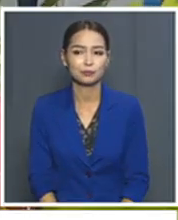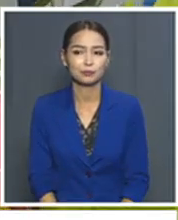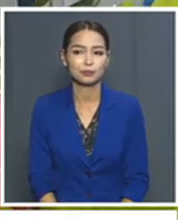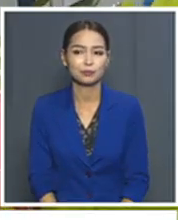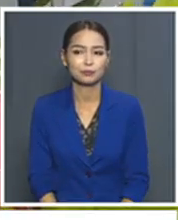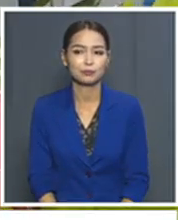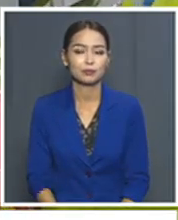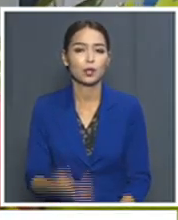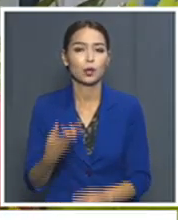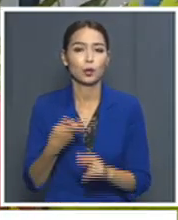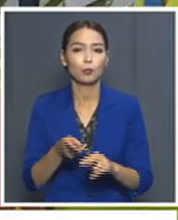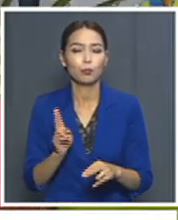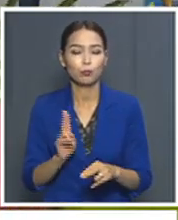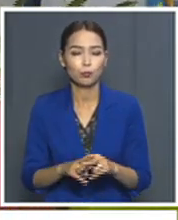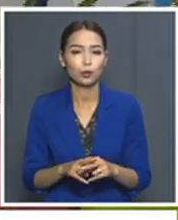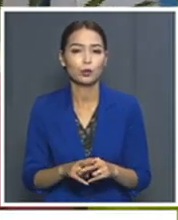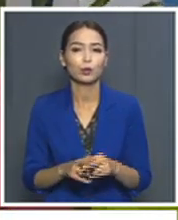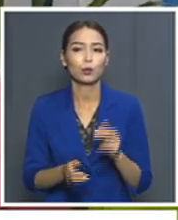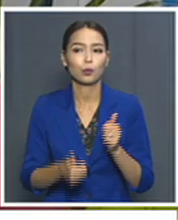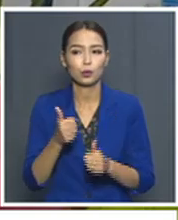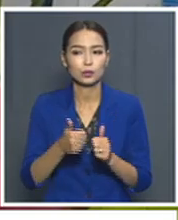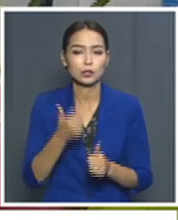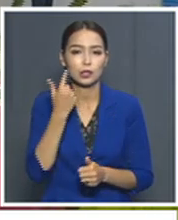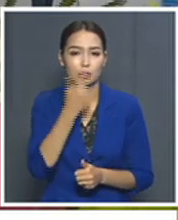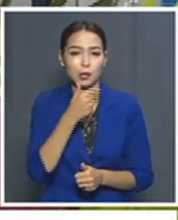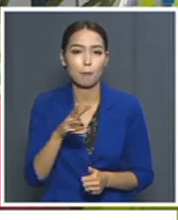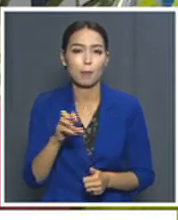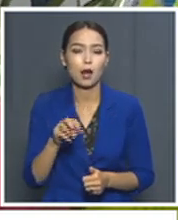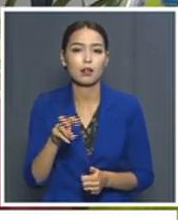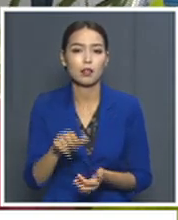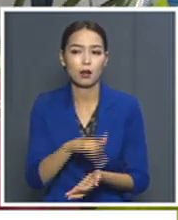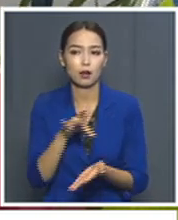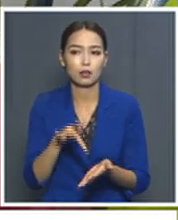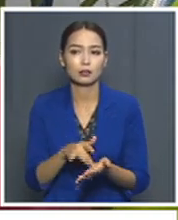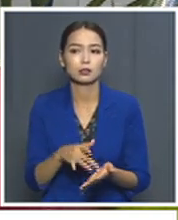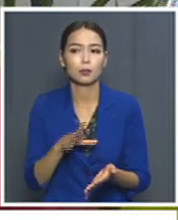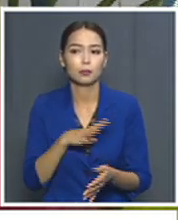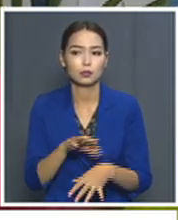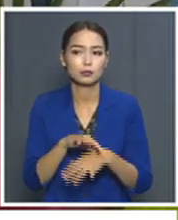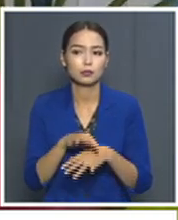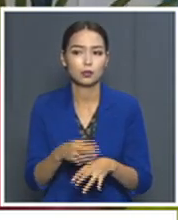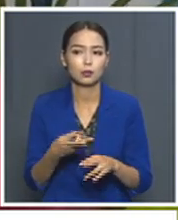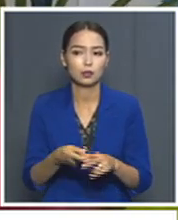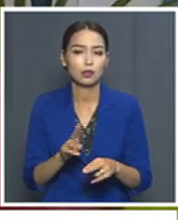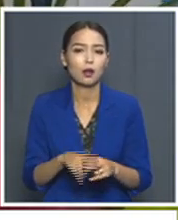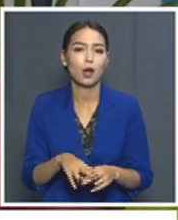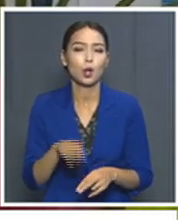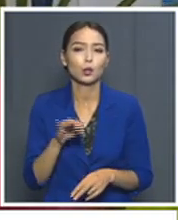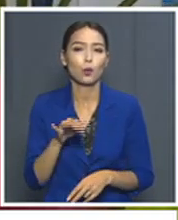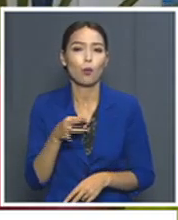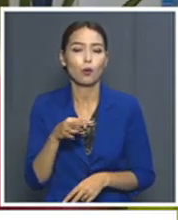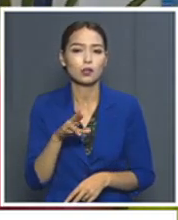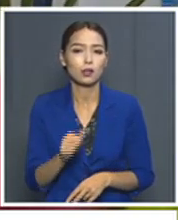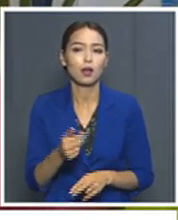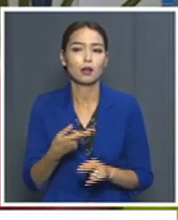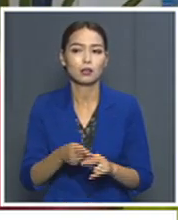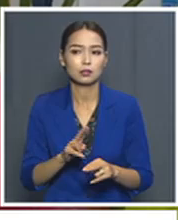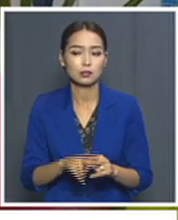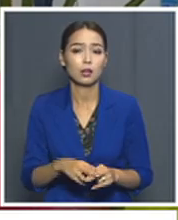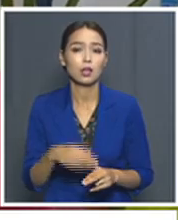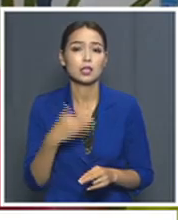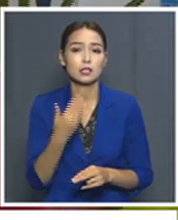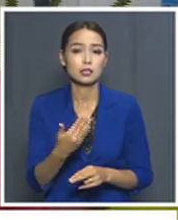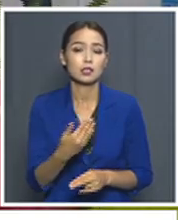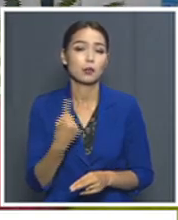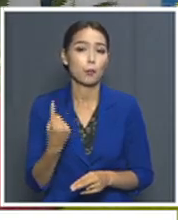Был конкурс Испания, Малага қаласында өтті. Был конкурс наты Туонда, яғни сенің